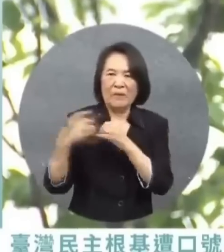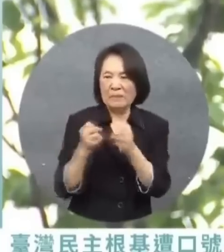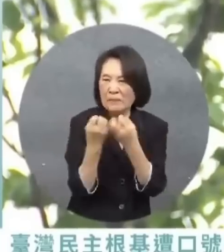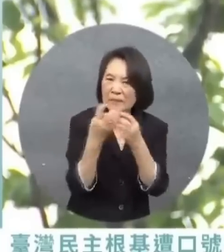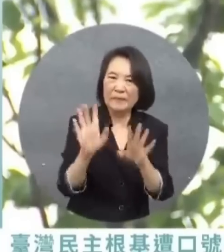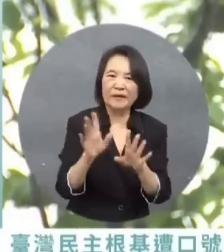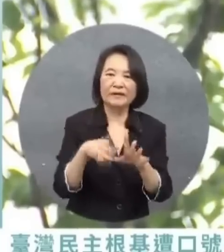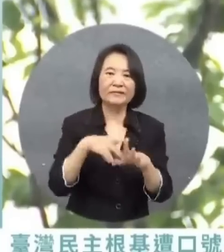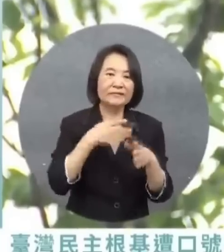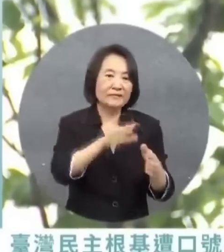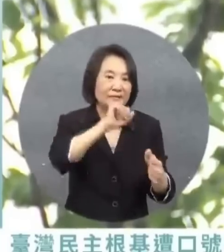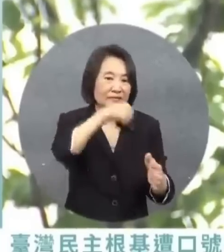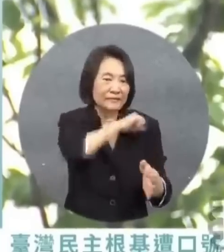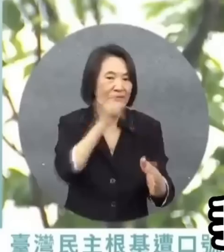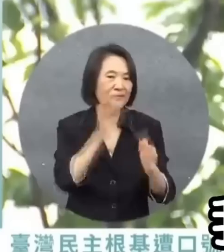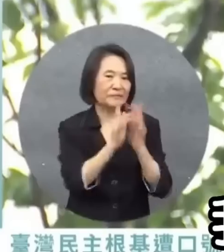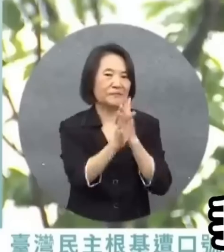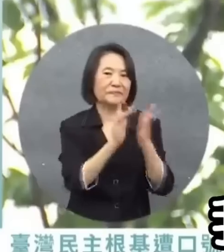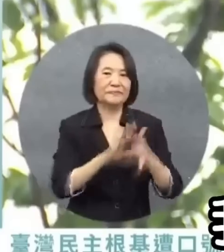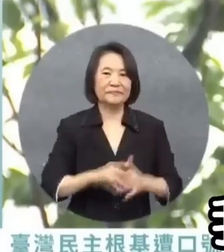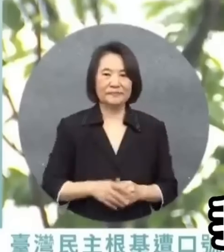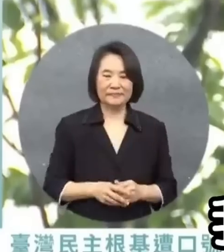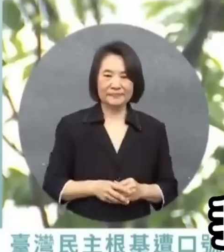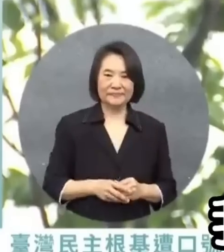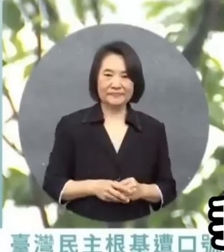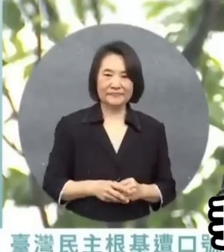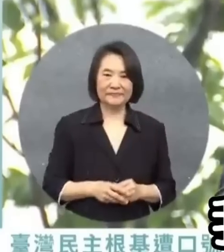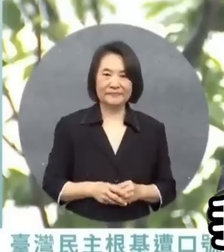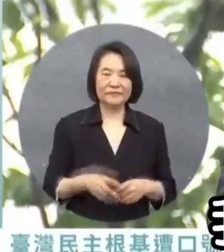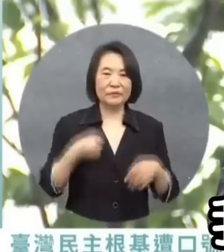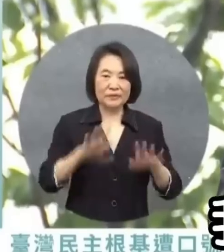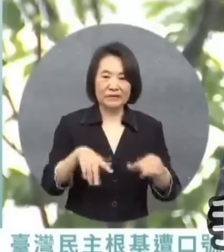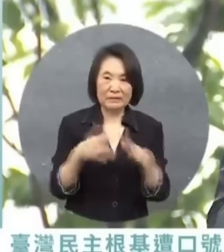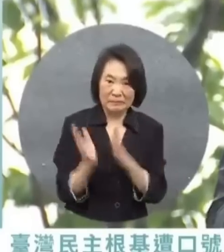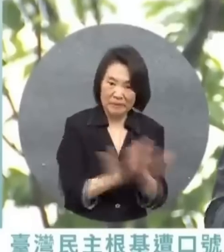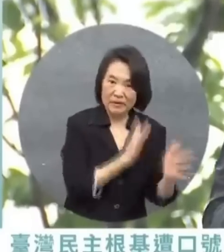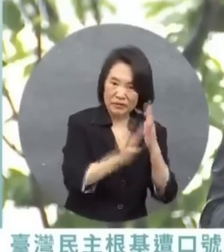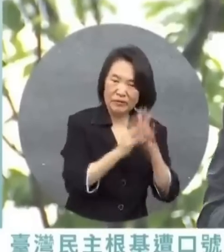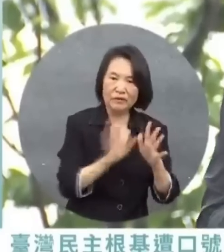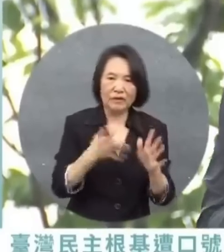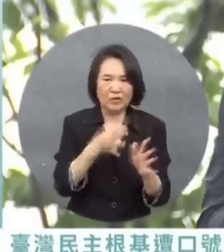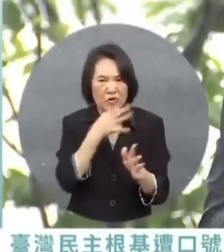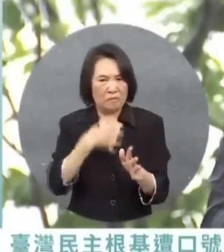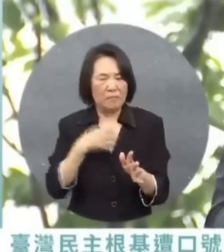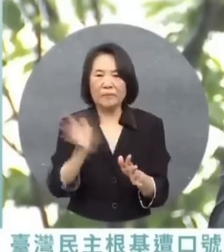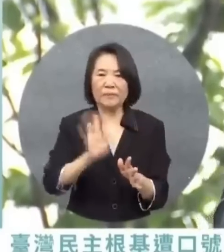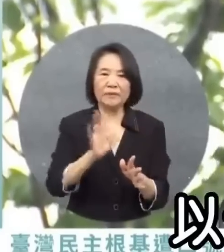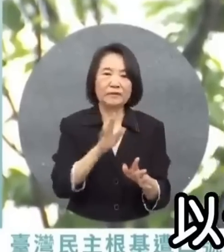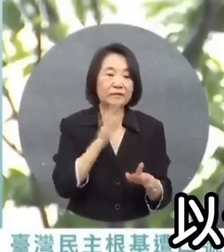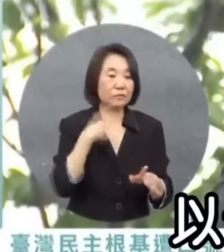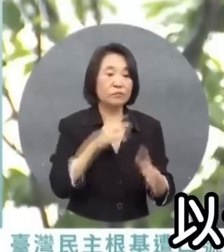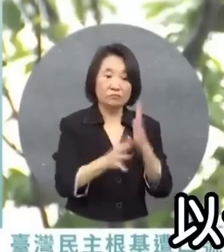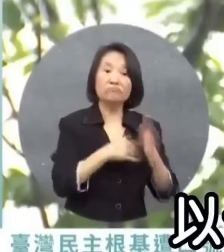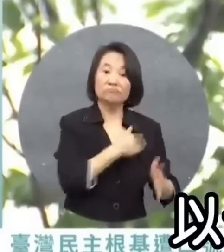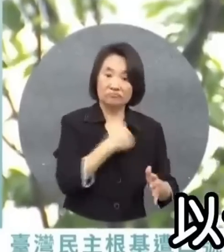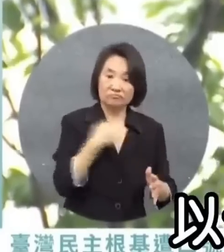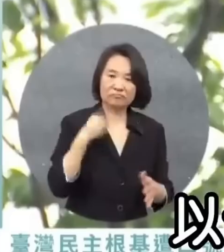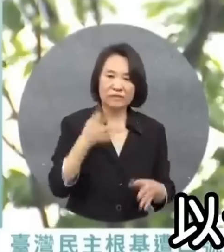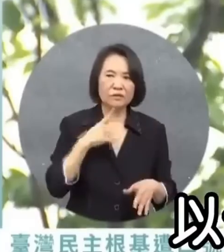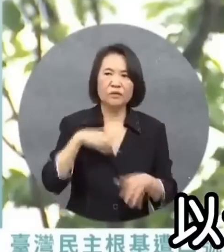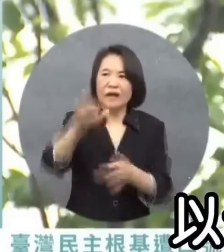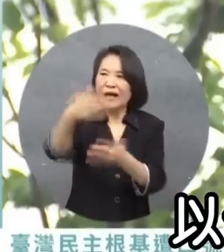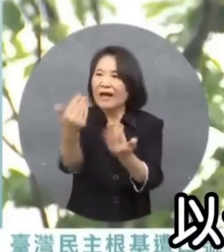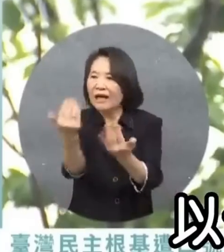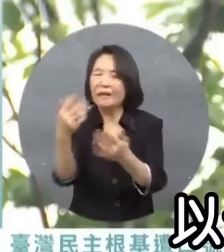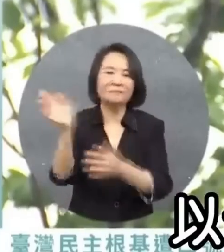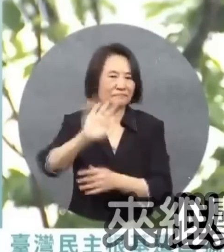造台湾和平。我们备战而不畏战，能战而不求战，以台湾自主、